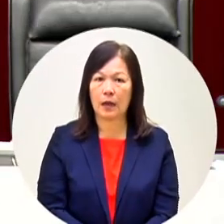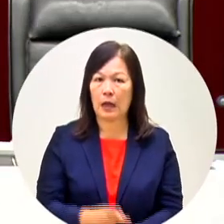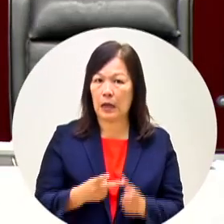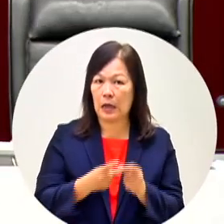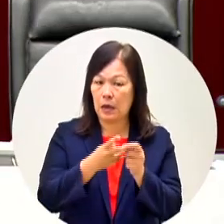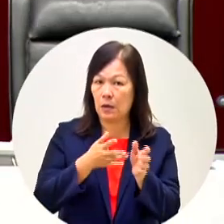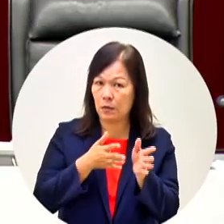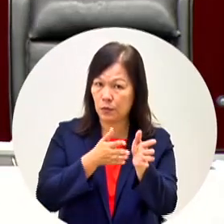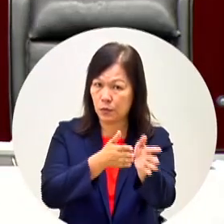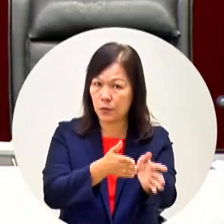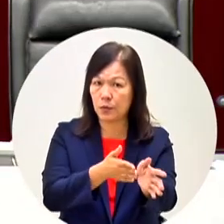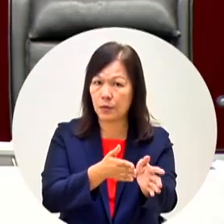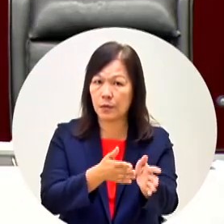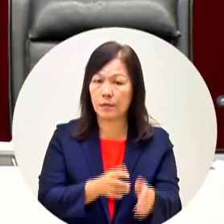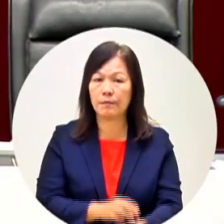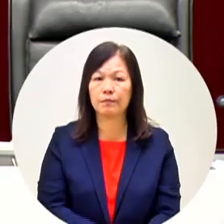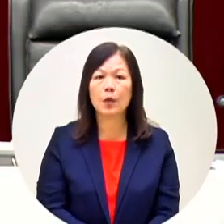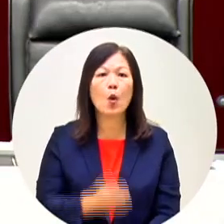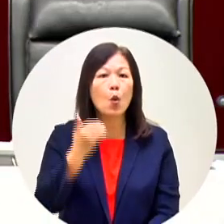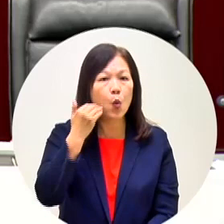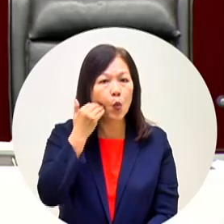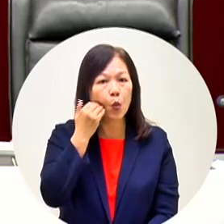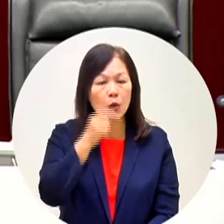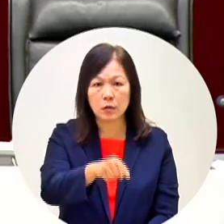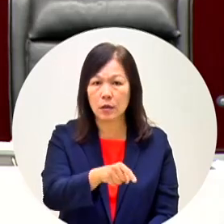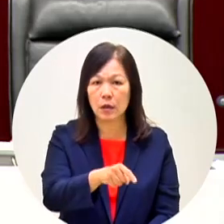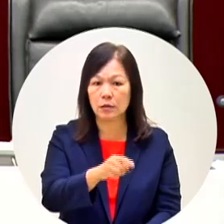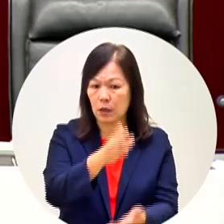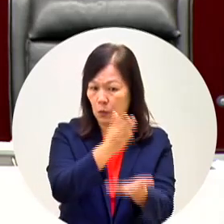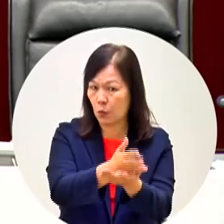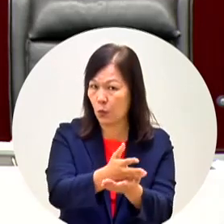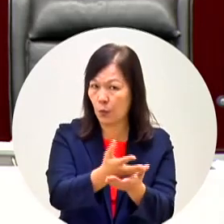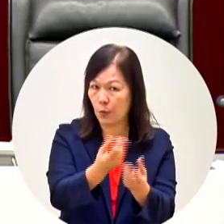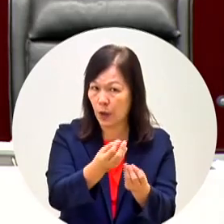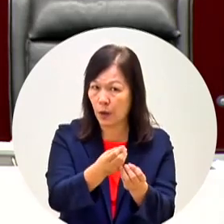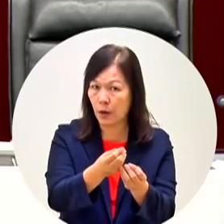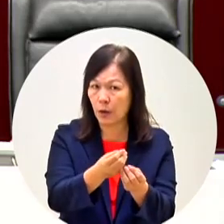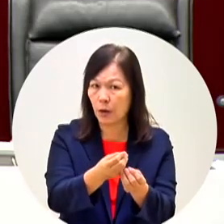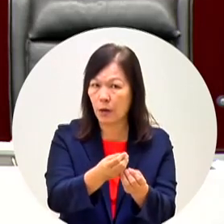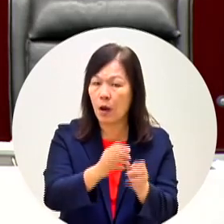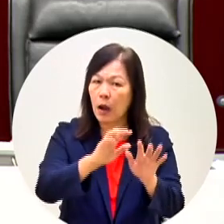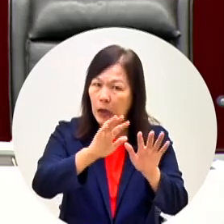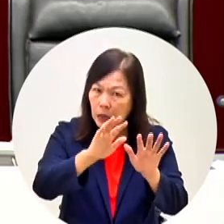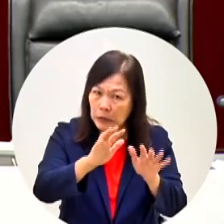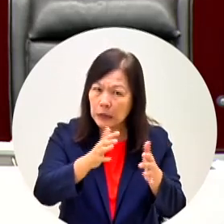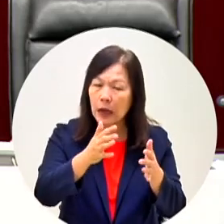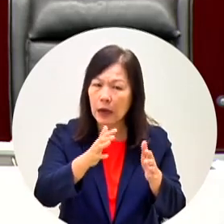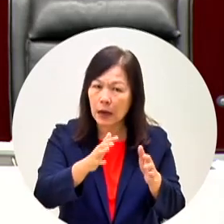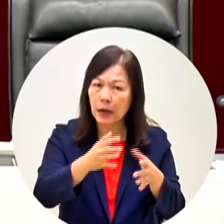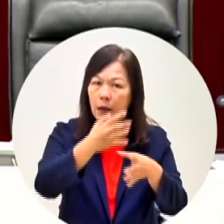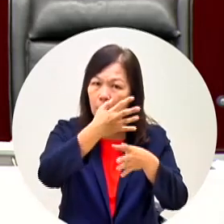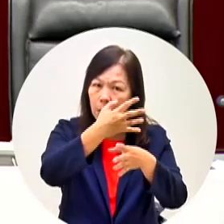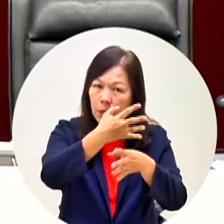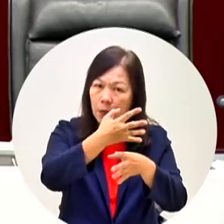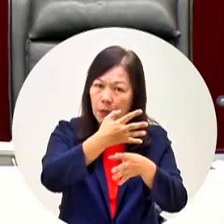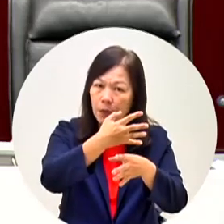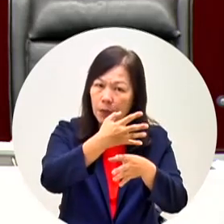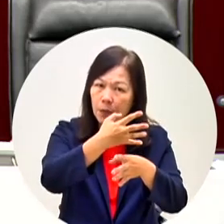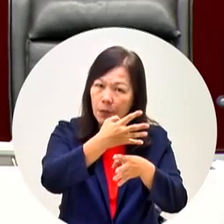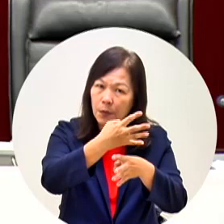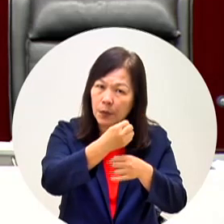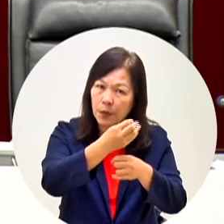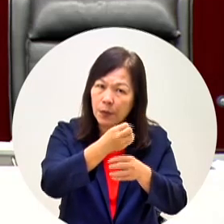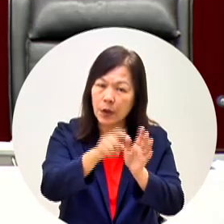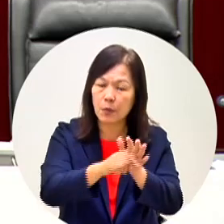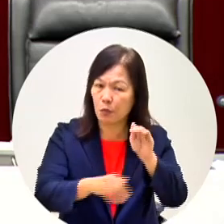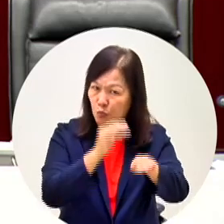如果无即马停工，爱预定什么时间会完成？如